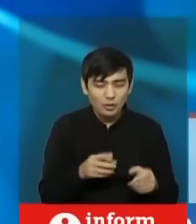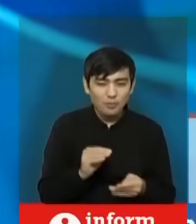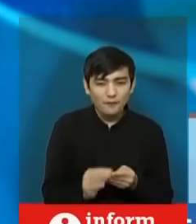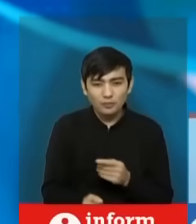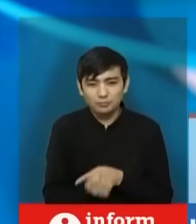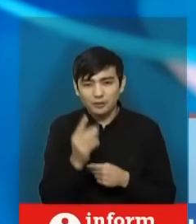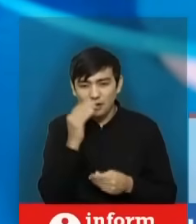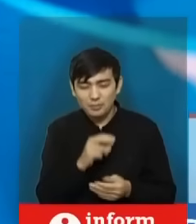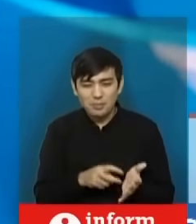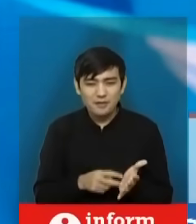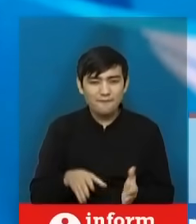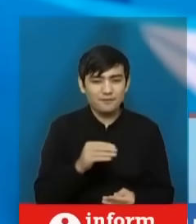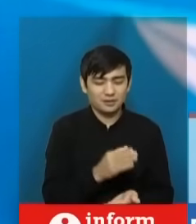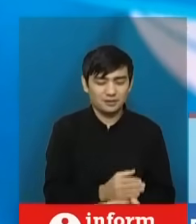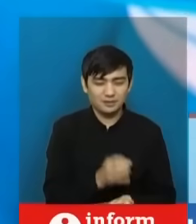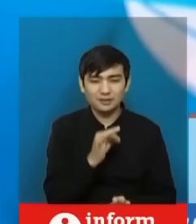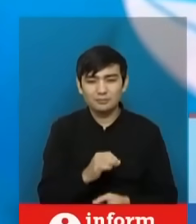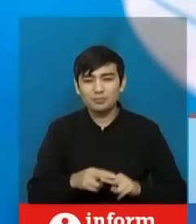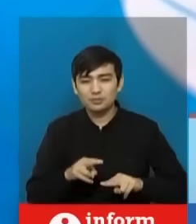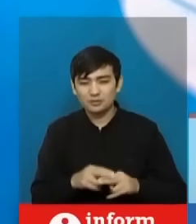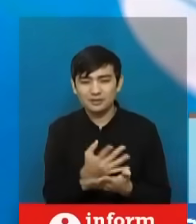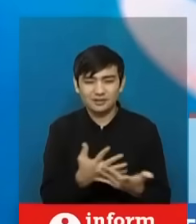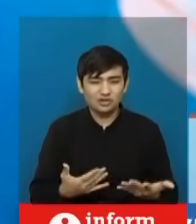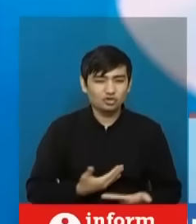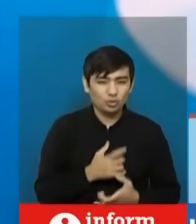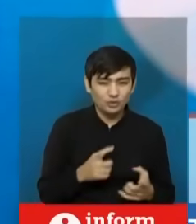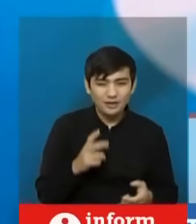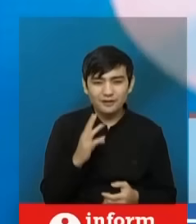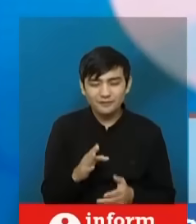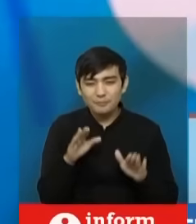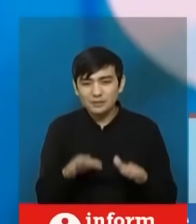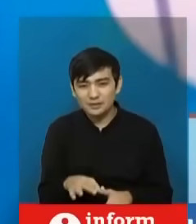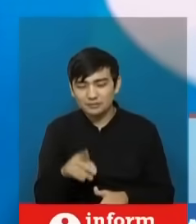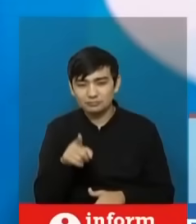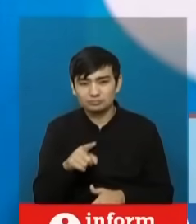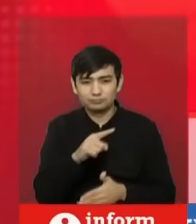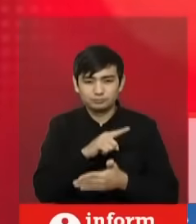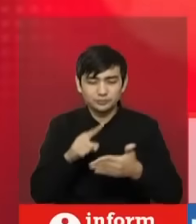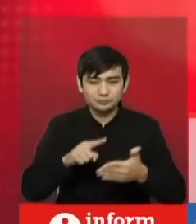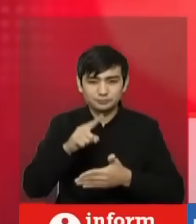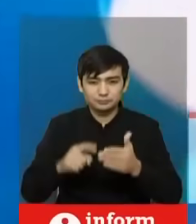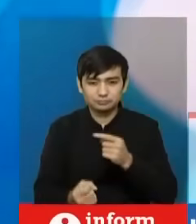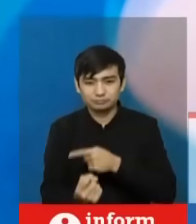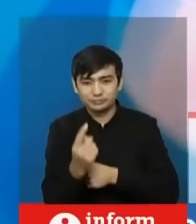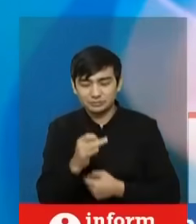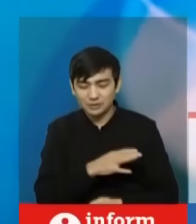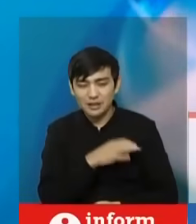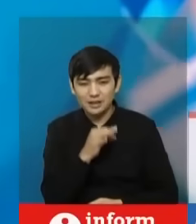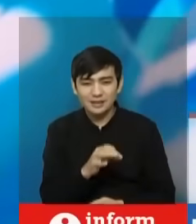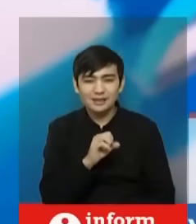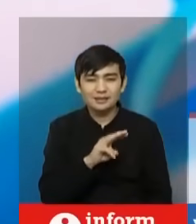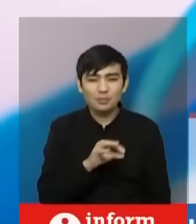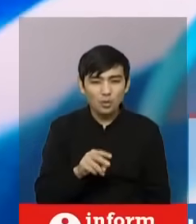ма деген қорқынышпен жүр. Өйткені кей тұрғындардың баспаналарында жарықтар пайда болған. Ал сейсмологиялық орталықтың